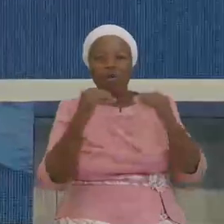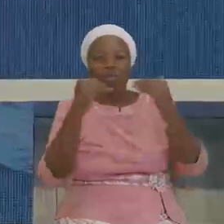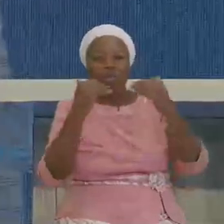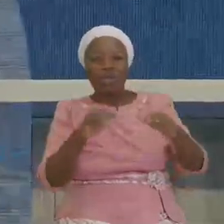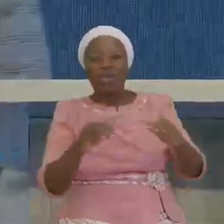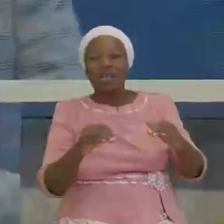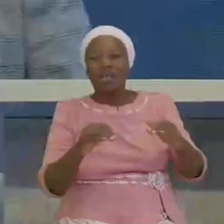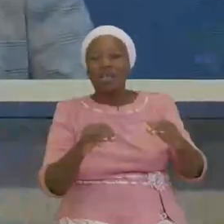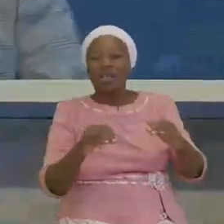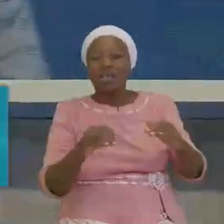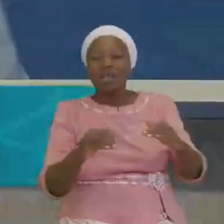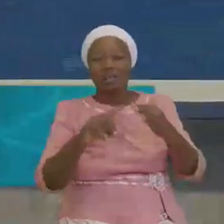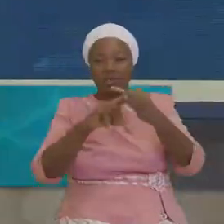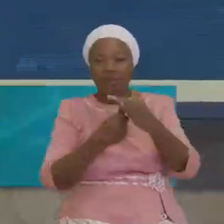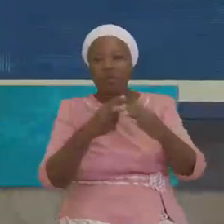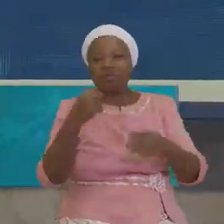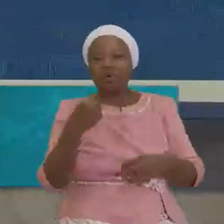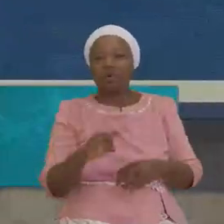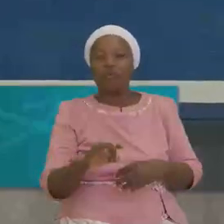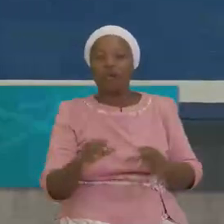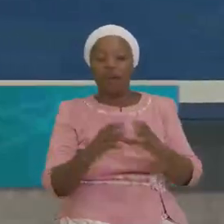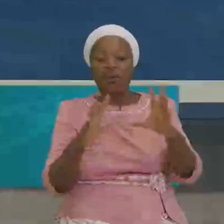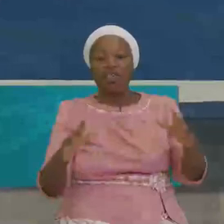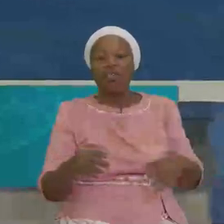est « La source